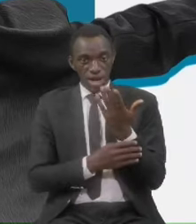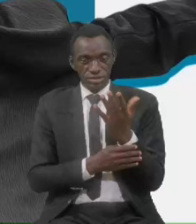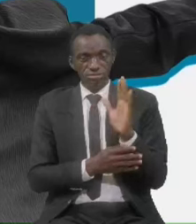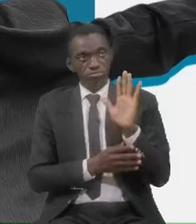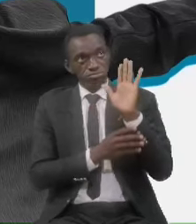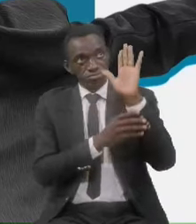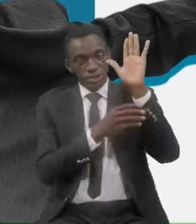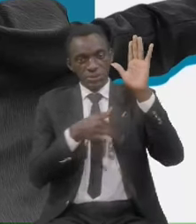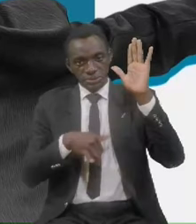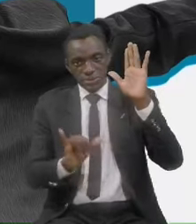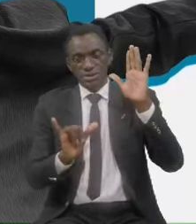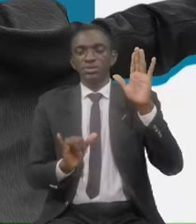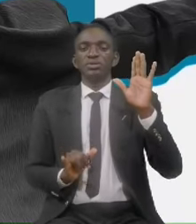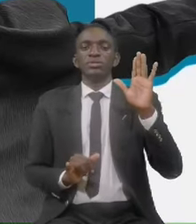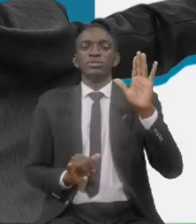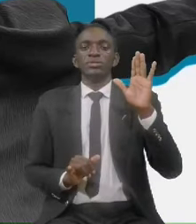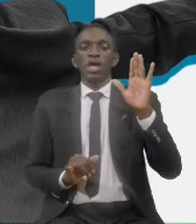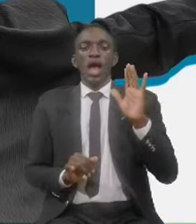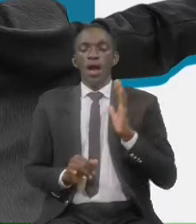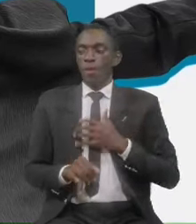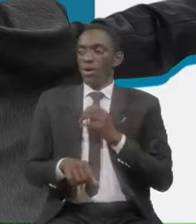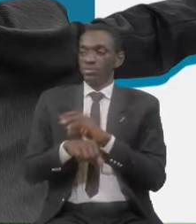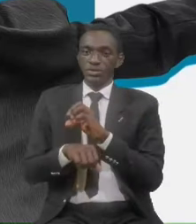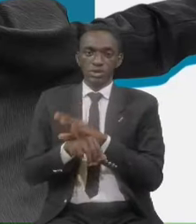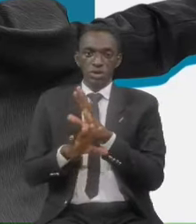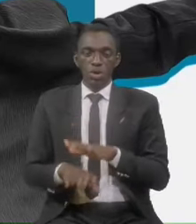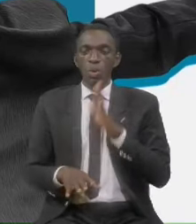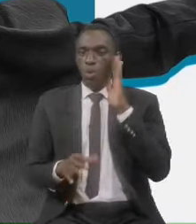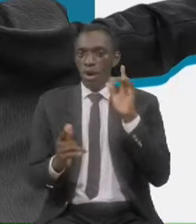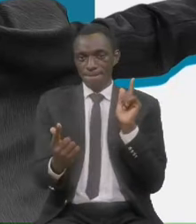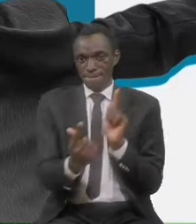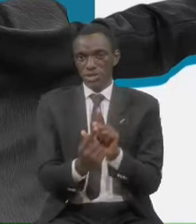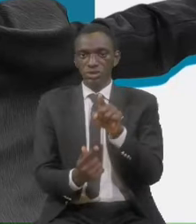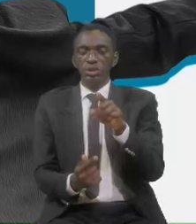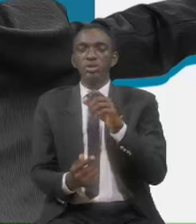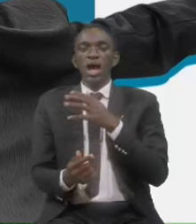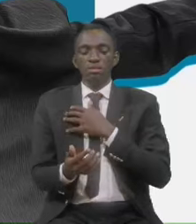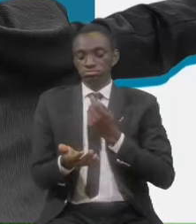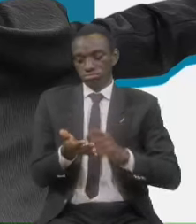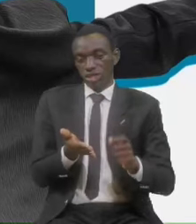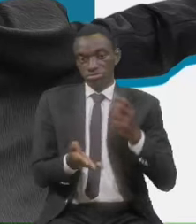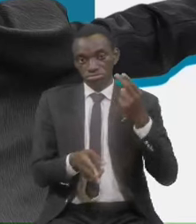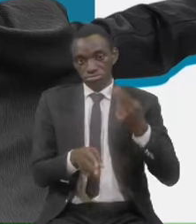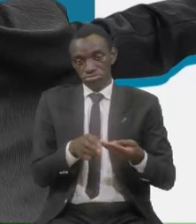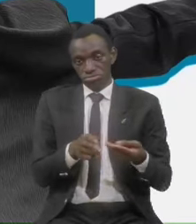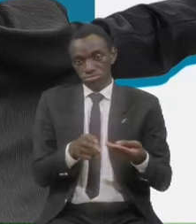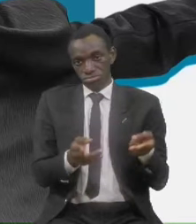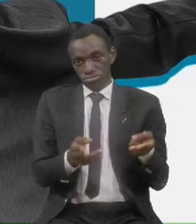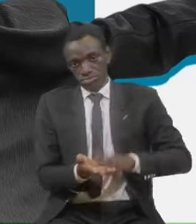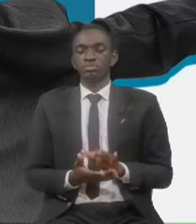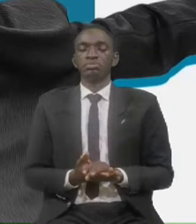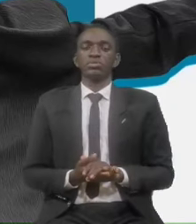Donc, identifiez-vous pour que les conseillers vous voient et qu'ils viennent vers